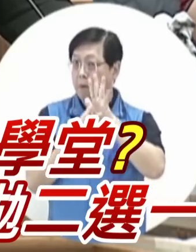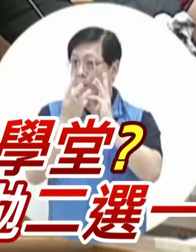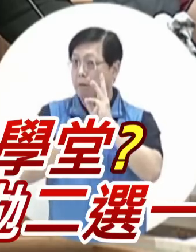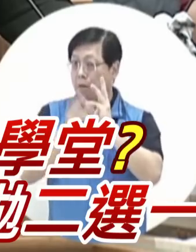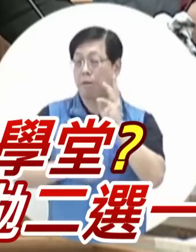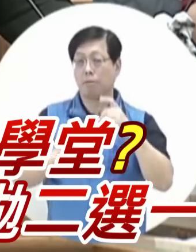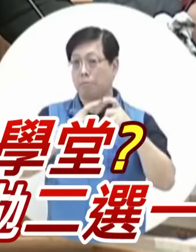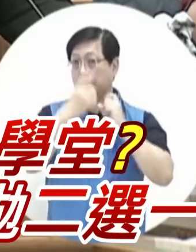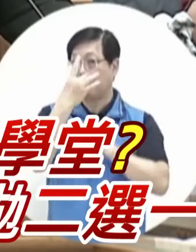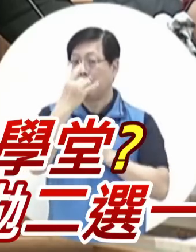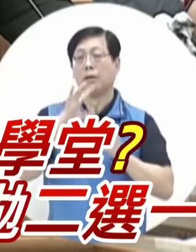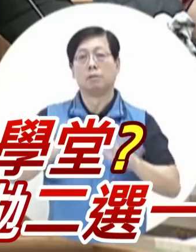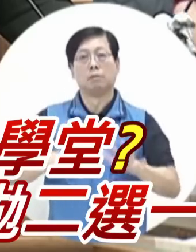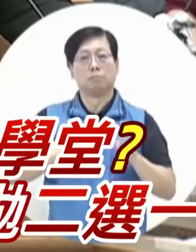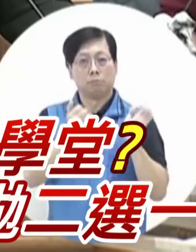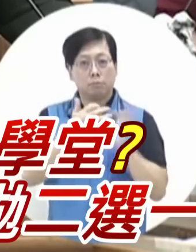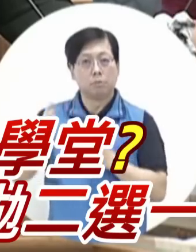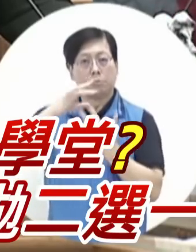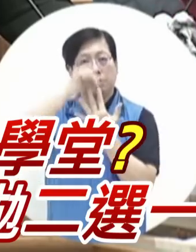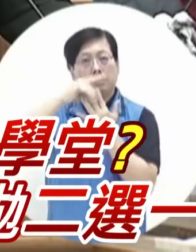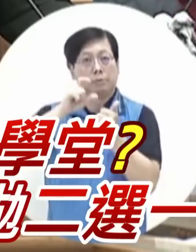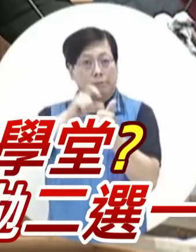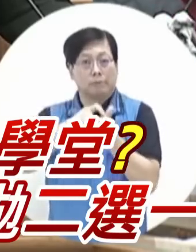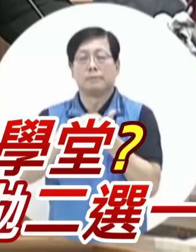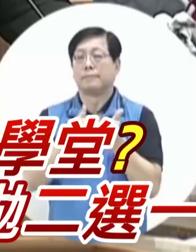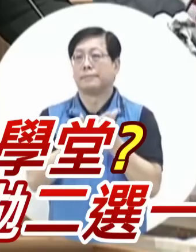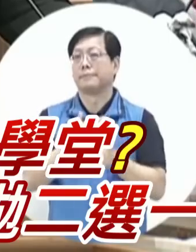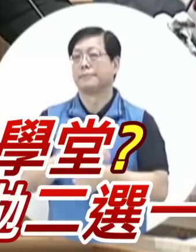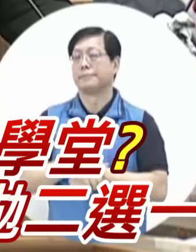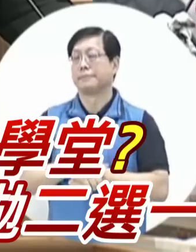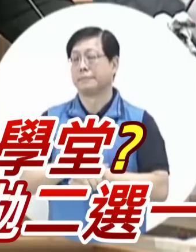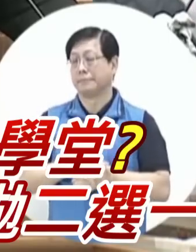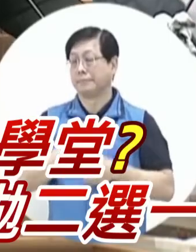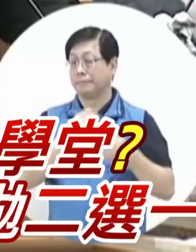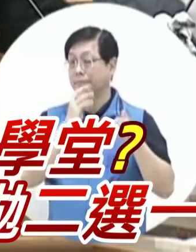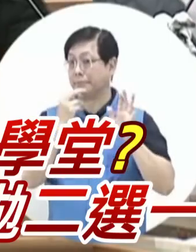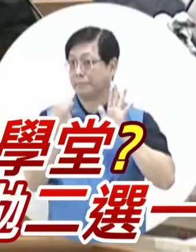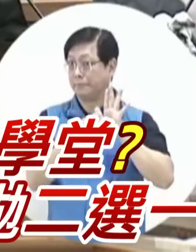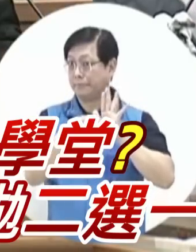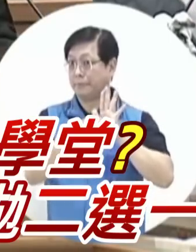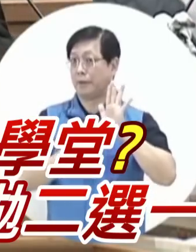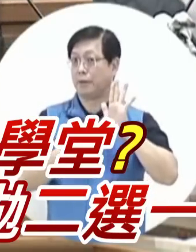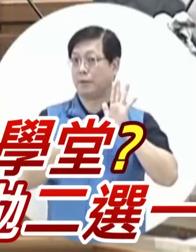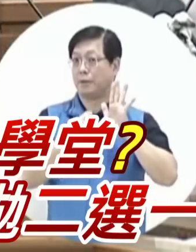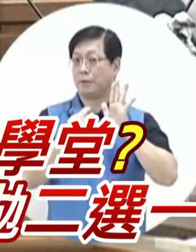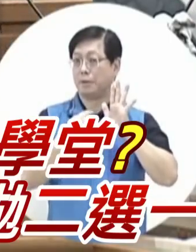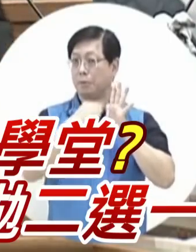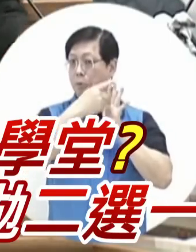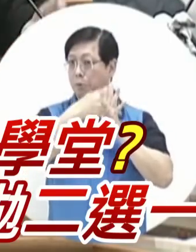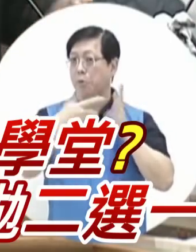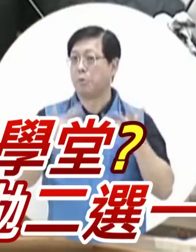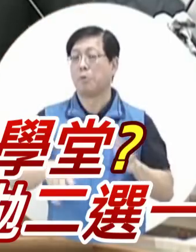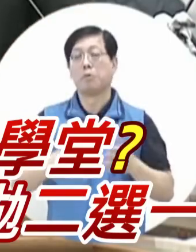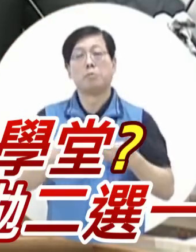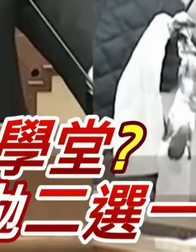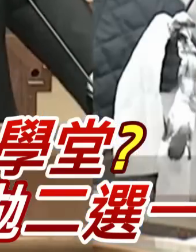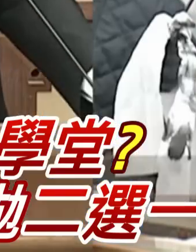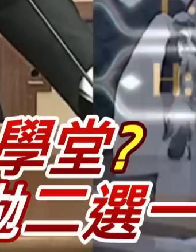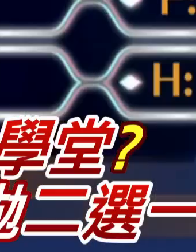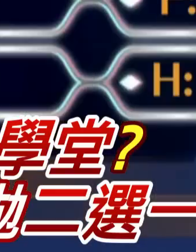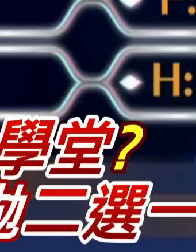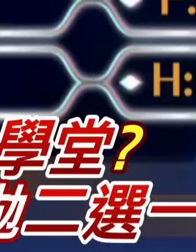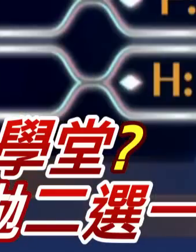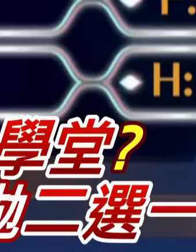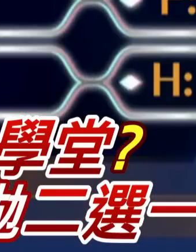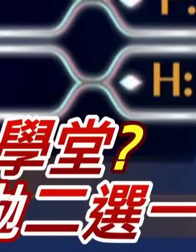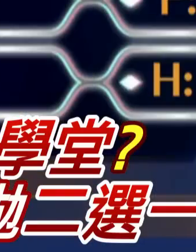今天也特别准备了这个选择题来看一下哈。市长这边有好多个选项哈，来看一下这个图哈，哪些行为会